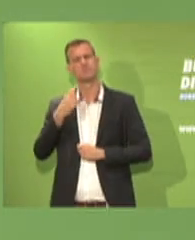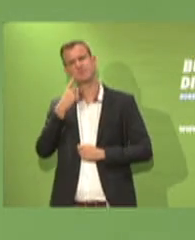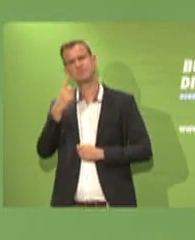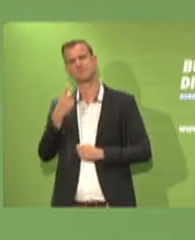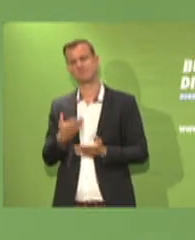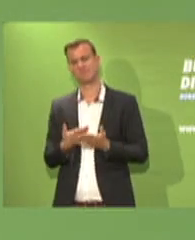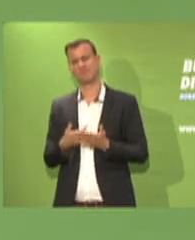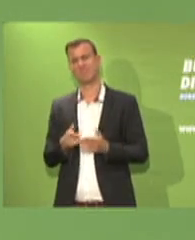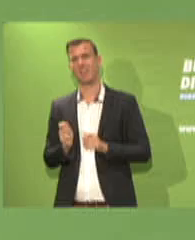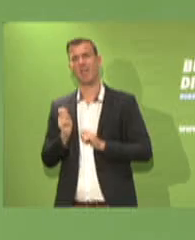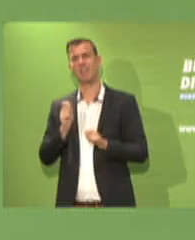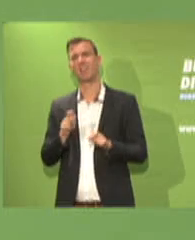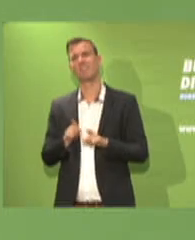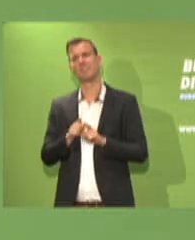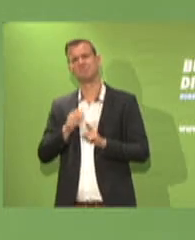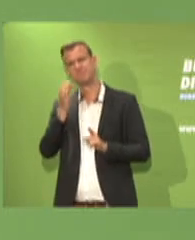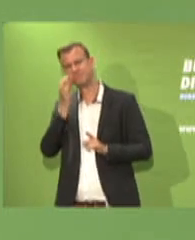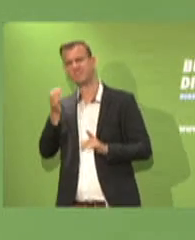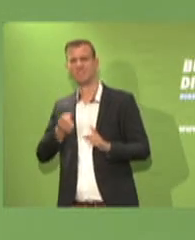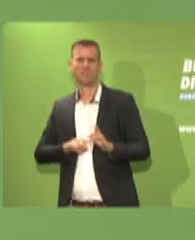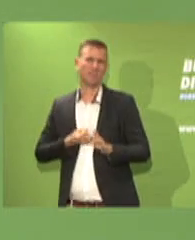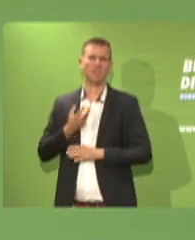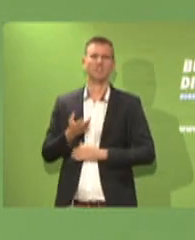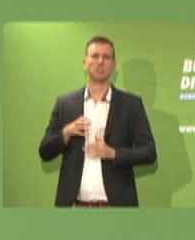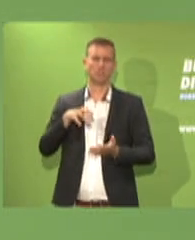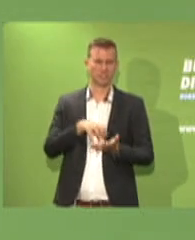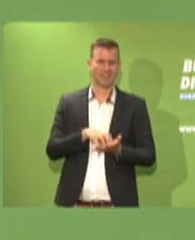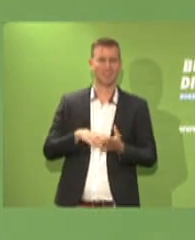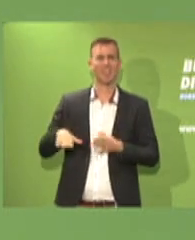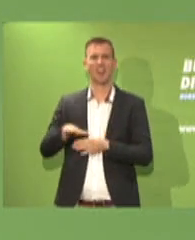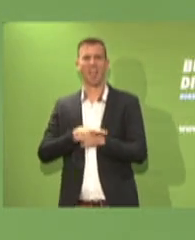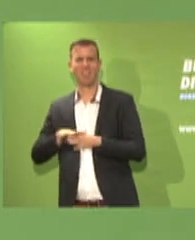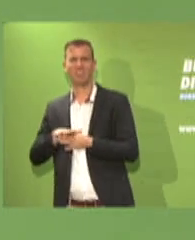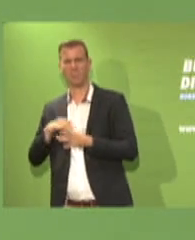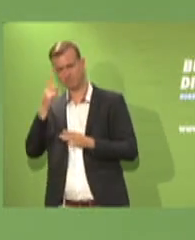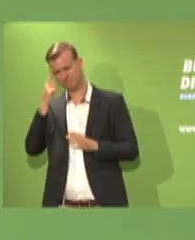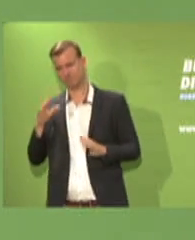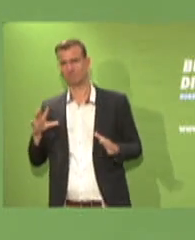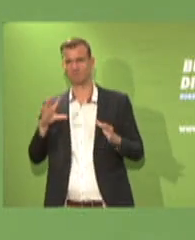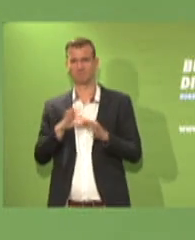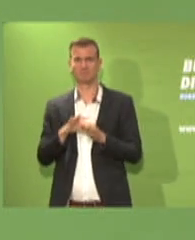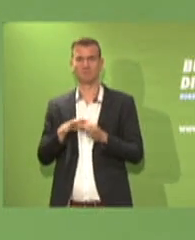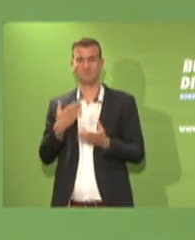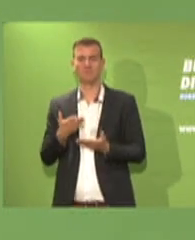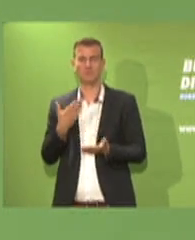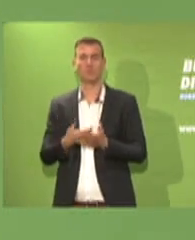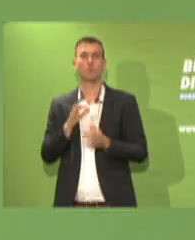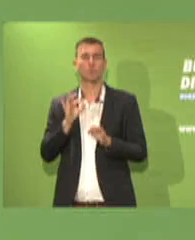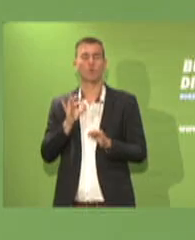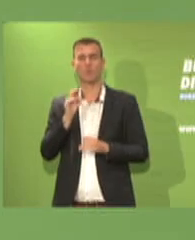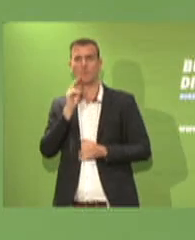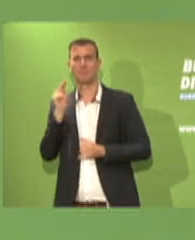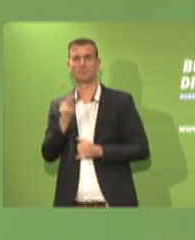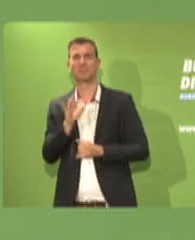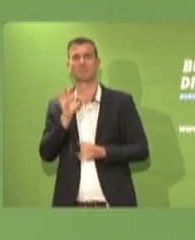Antrag sozusagen eine Initialzündung ist, Stadt und Land gemeinsam zu denken. Und das alleine ist schon eine gute Perspektive